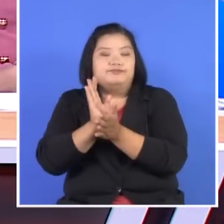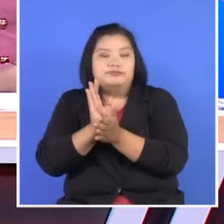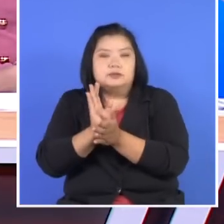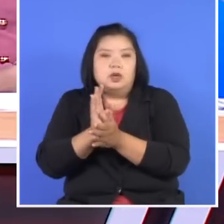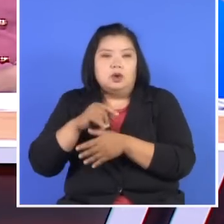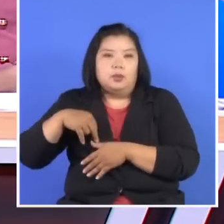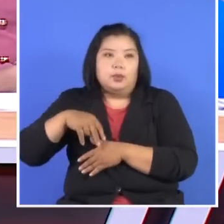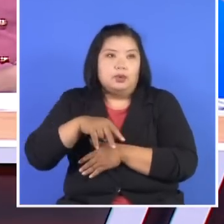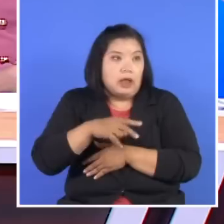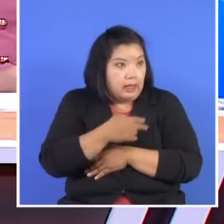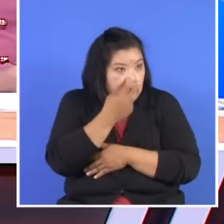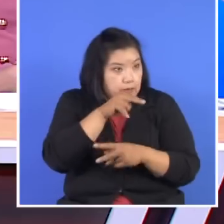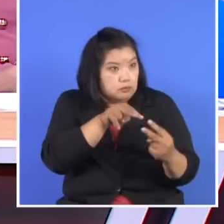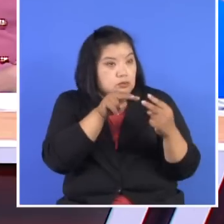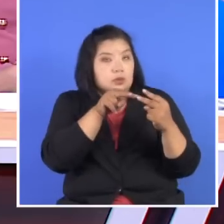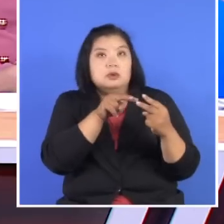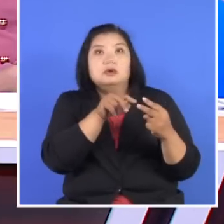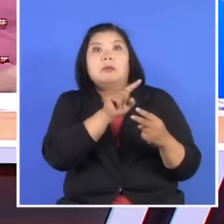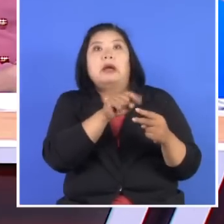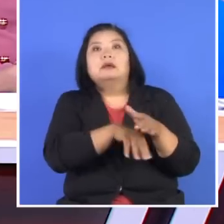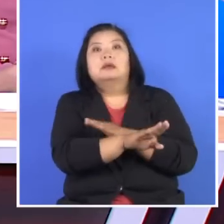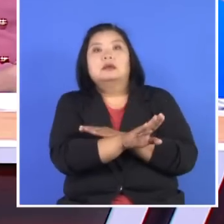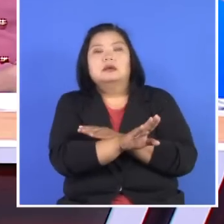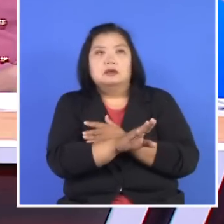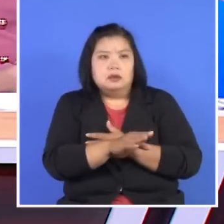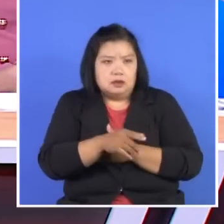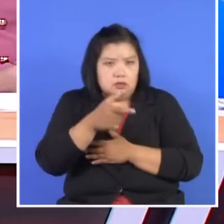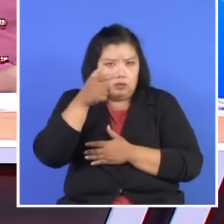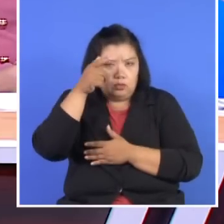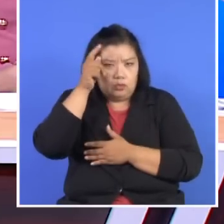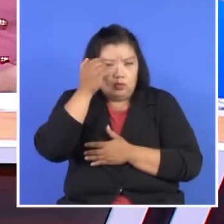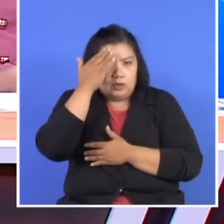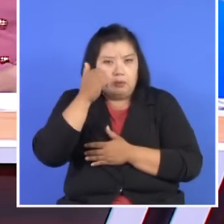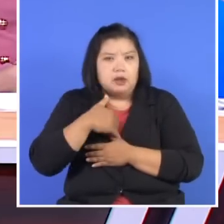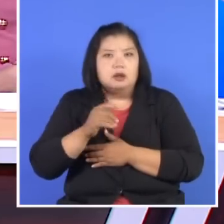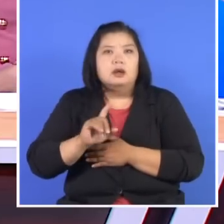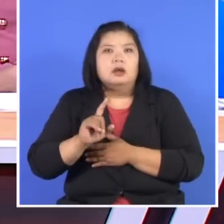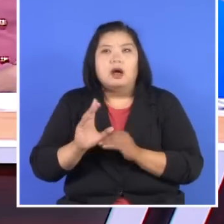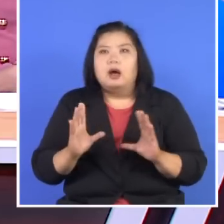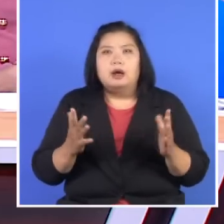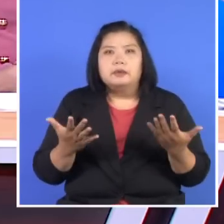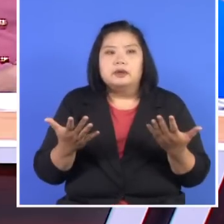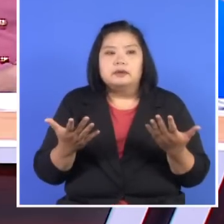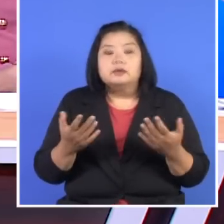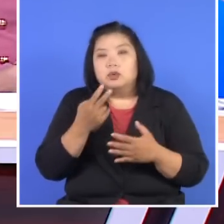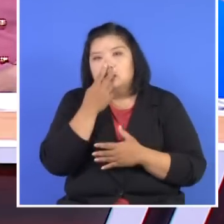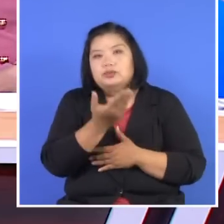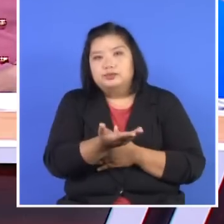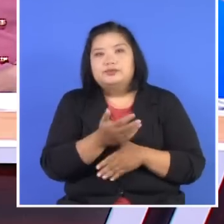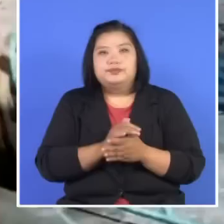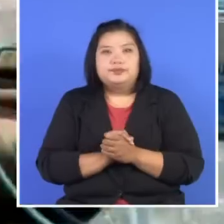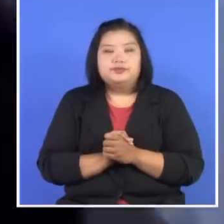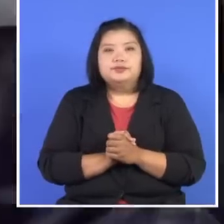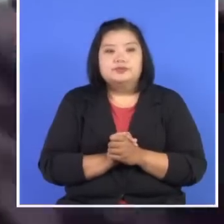แตกวิ่งหนีหายไปเลยค่ะคุณผู้ชมตำรวจงงเฮ้ยก็ตามกระชั้นชิดอยู่หายไปได้ยังไง มีคลิปให้ดูด้วย